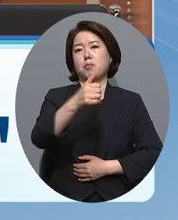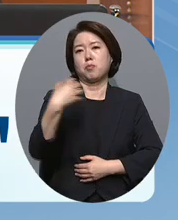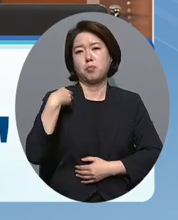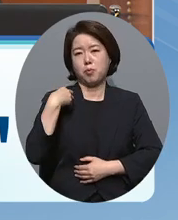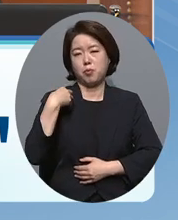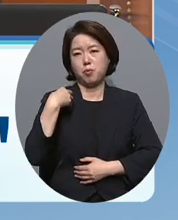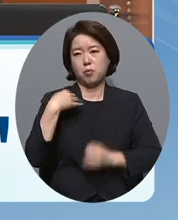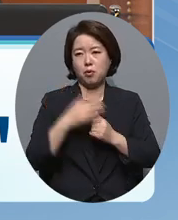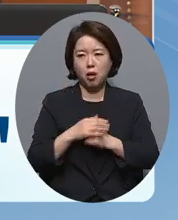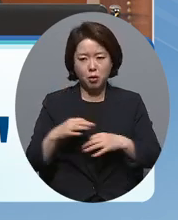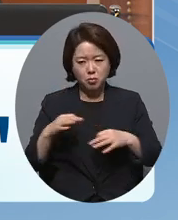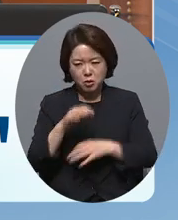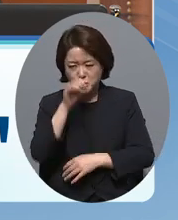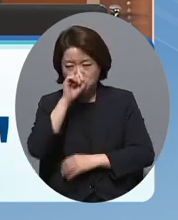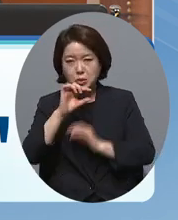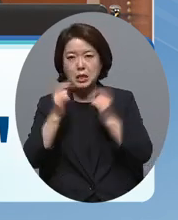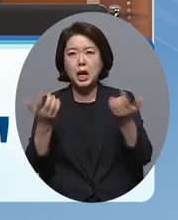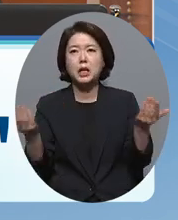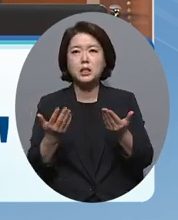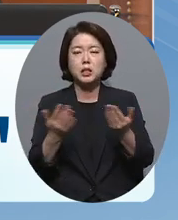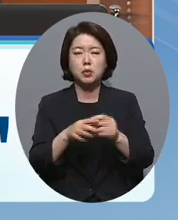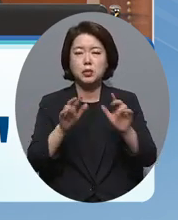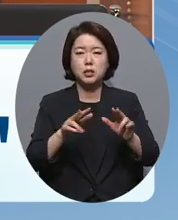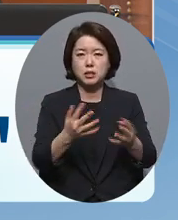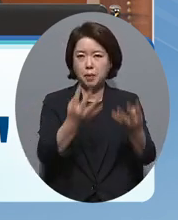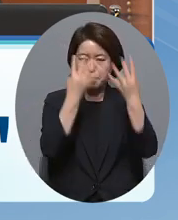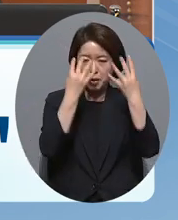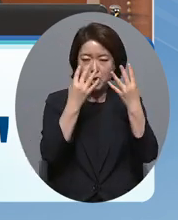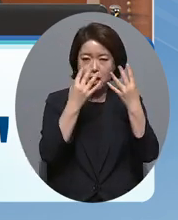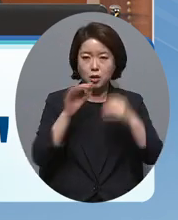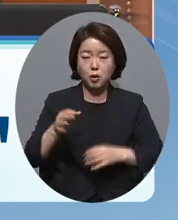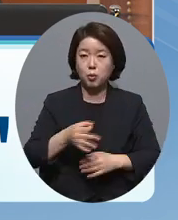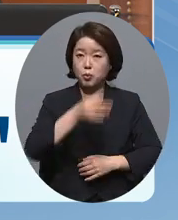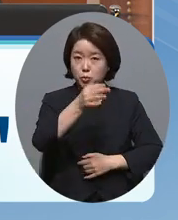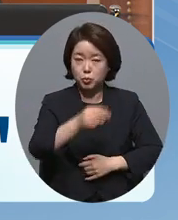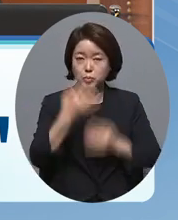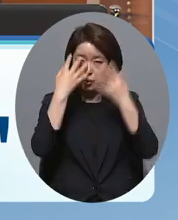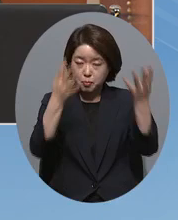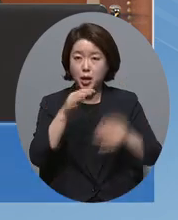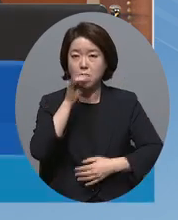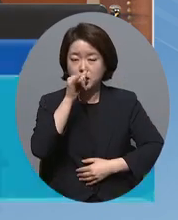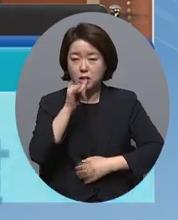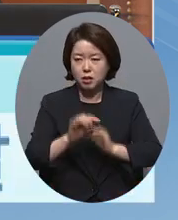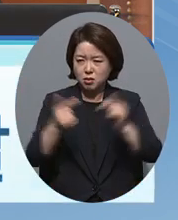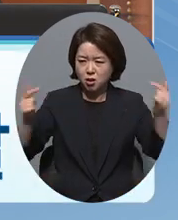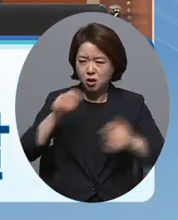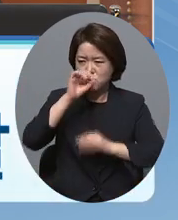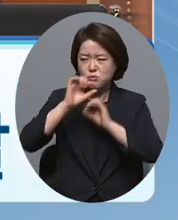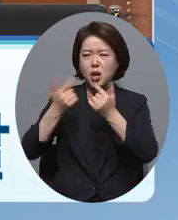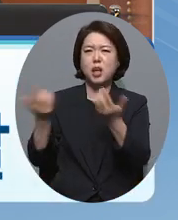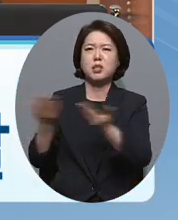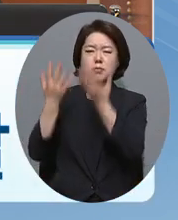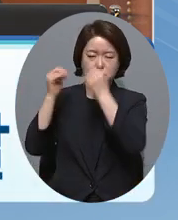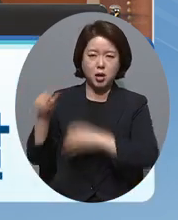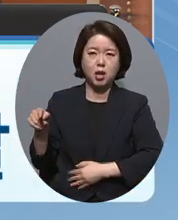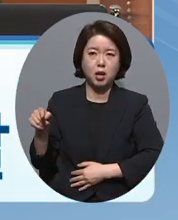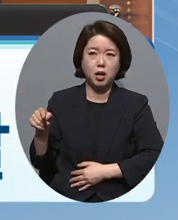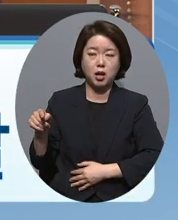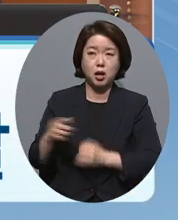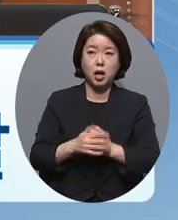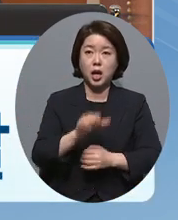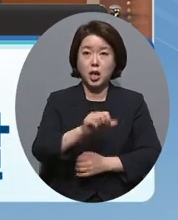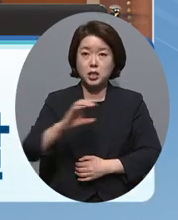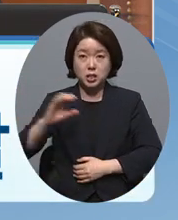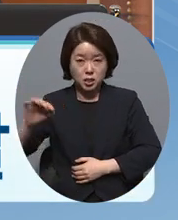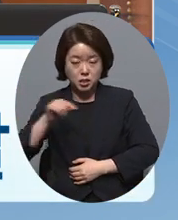불미스러운 일로 이미 그 실형도 살고 보석으로 보내 놨지만 여러 가지 안 좋은 일이 있습니다 그런데 lcc 같은 경우는